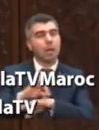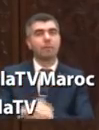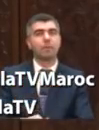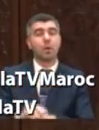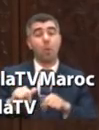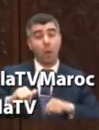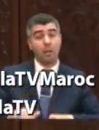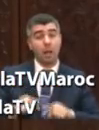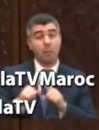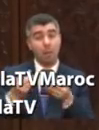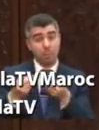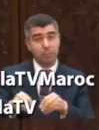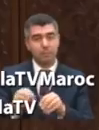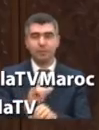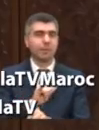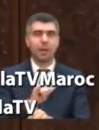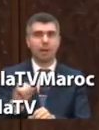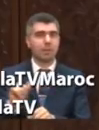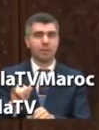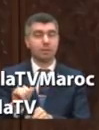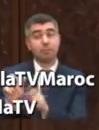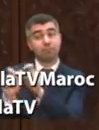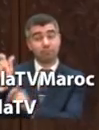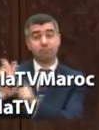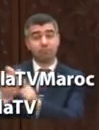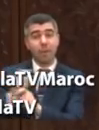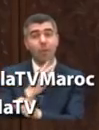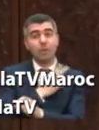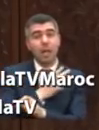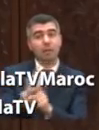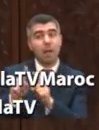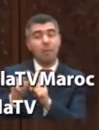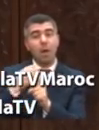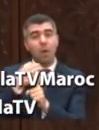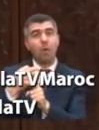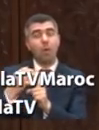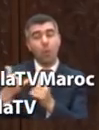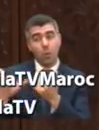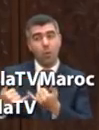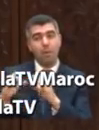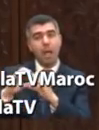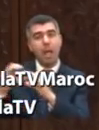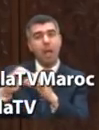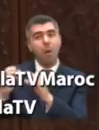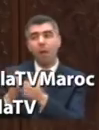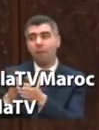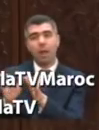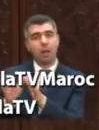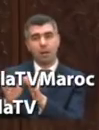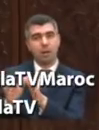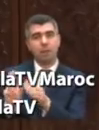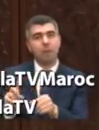بالتزاماتها، بل بالعكس الطرف الآخر هو اللي لم يلتزم. واليوم كان الحوار ديما مفتوح مع